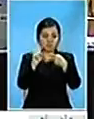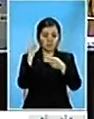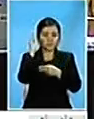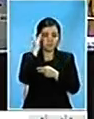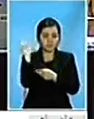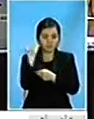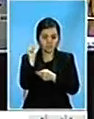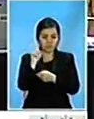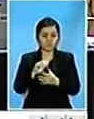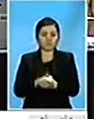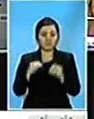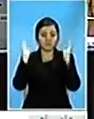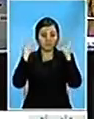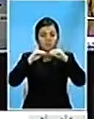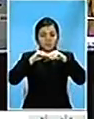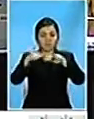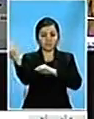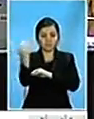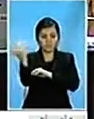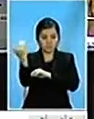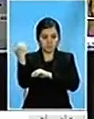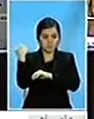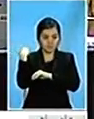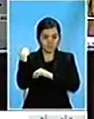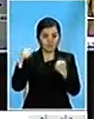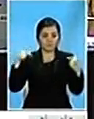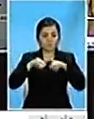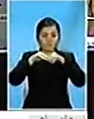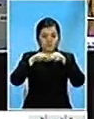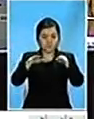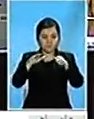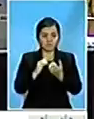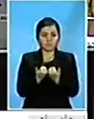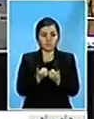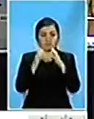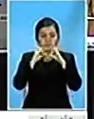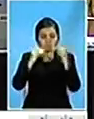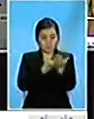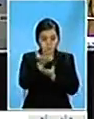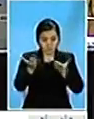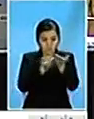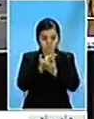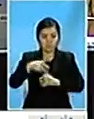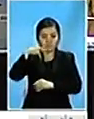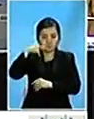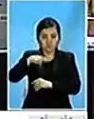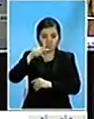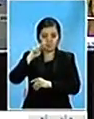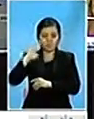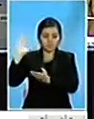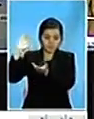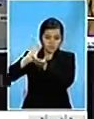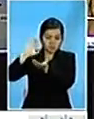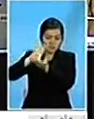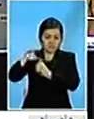การถ่ายทอดการประชุมทางสถานีวิทยุกระจายเสียงและโทรทัศน์ด้วยในการประชุมเพื่อพิจารณาร่างพระราชบัญญัติงบประมาณรายจ่ายประจำปีง